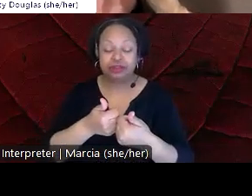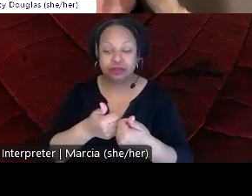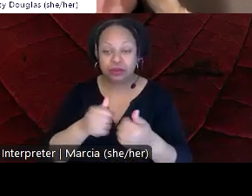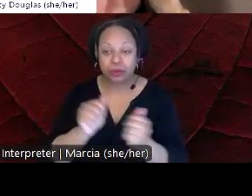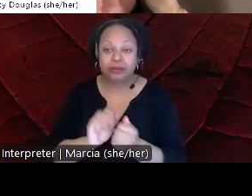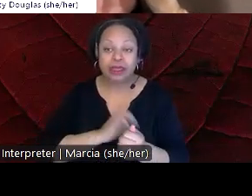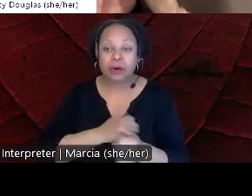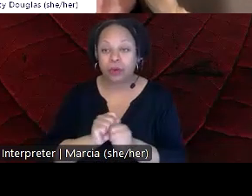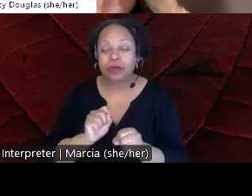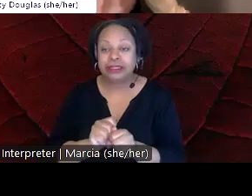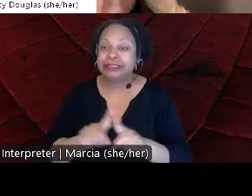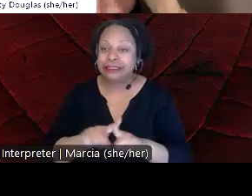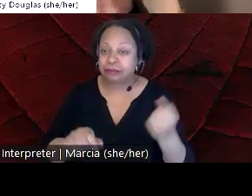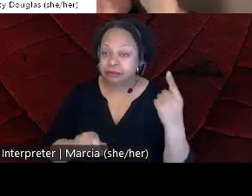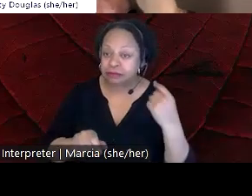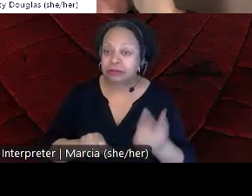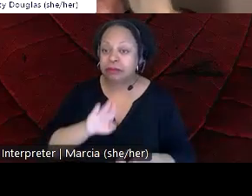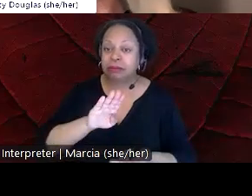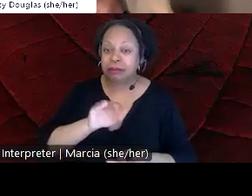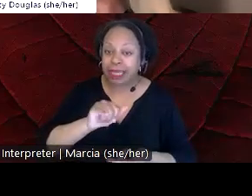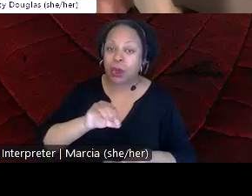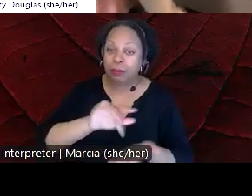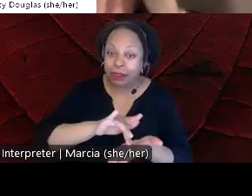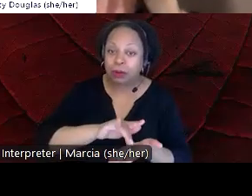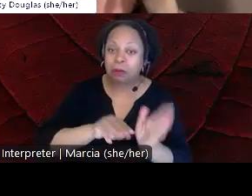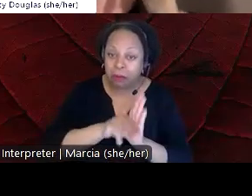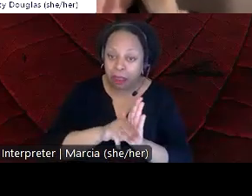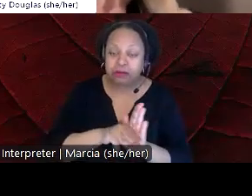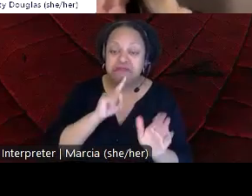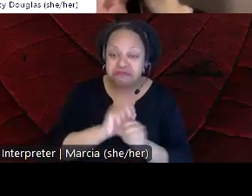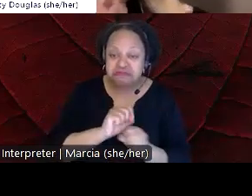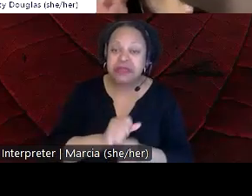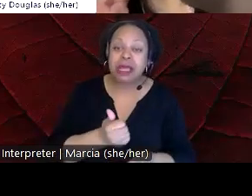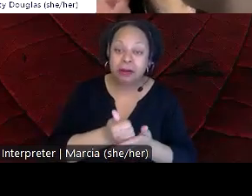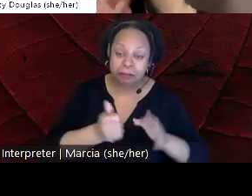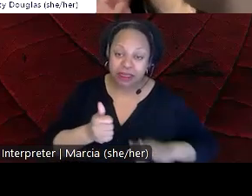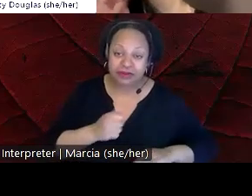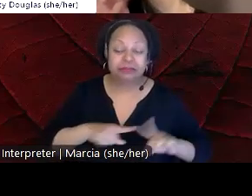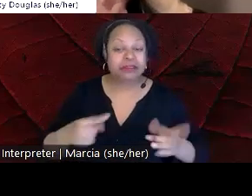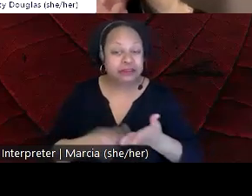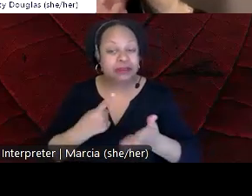nous questionnons dans notre travail, par notre travail même.